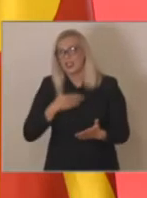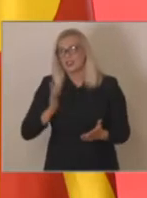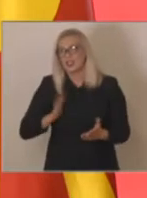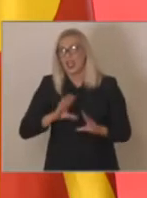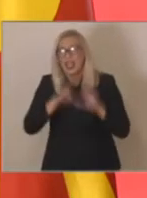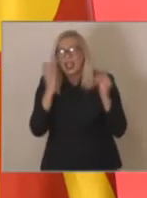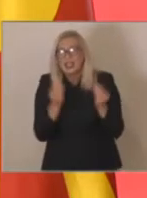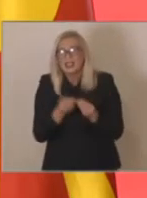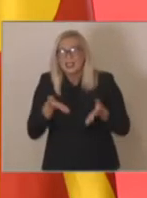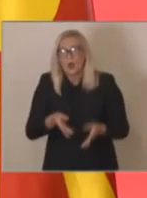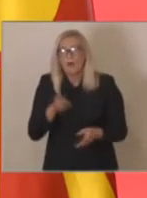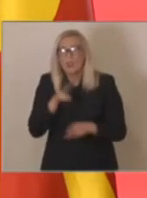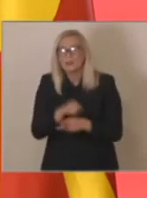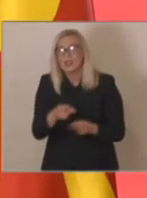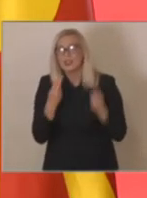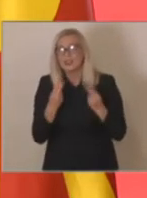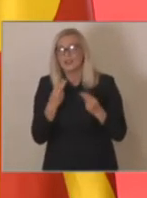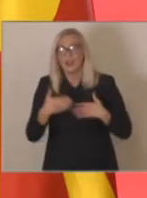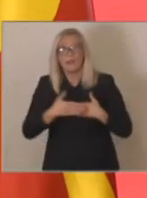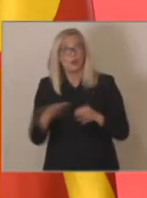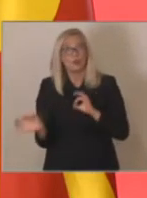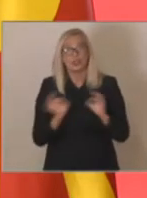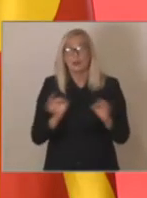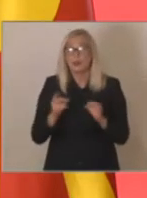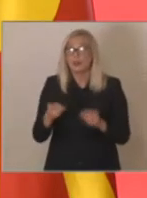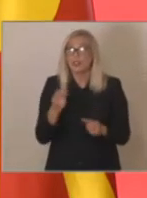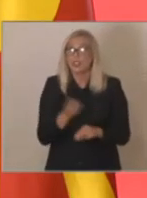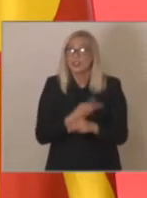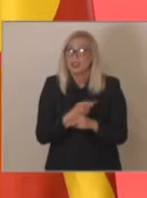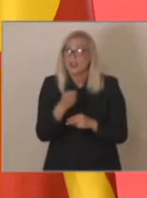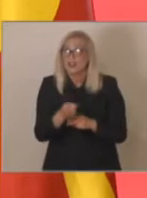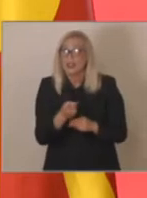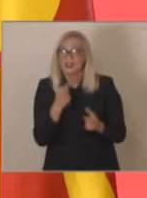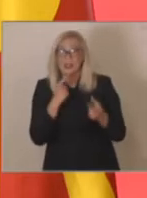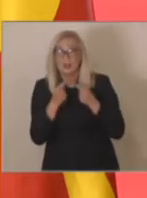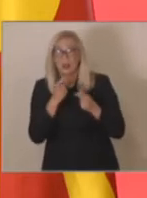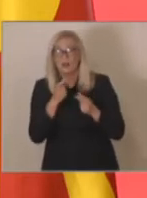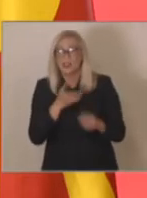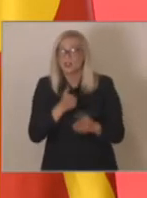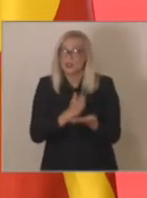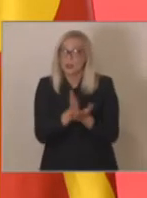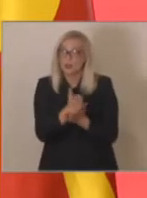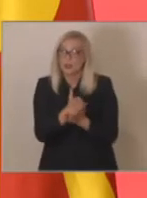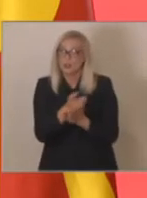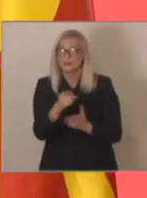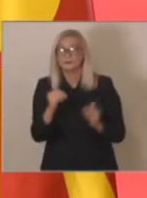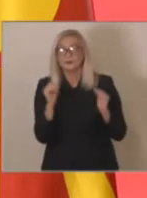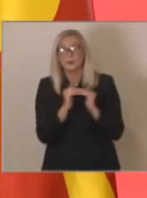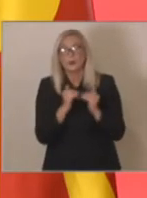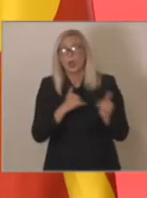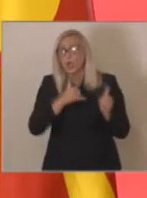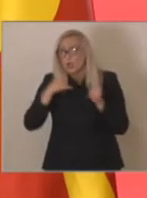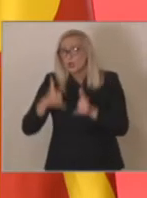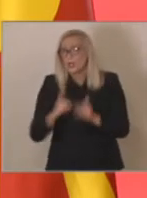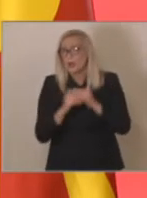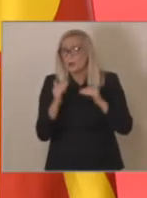овие аспекти се важни и по однос на подготовката на земјата за преговарачкиот процес. Согласно досегашната